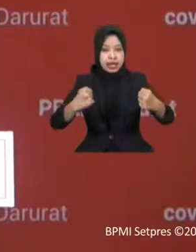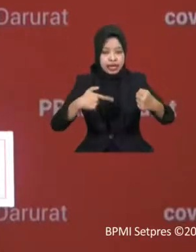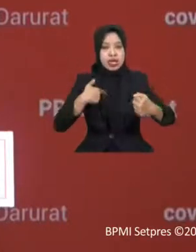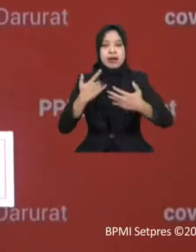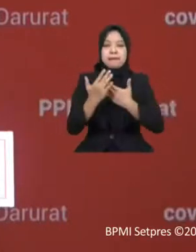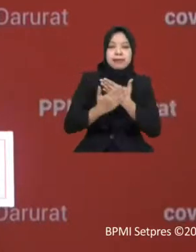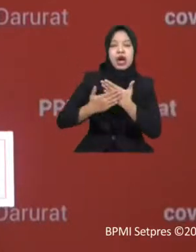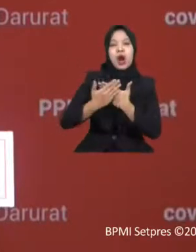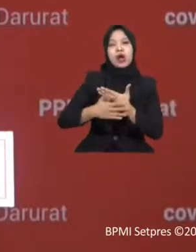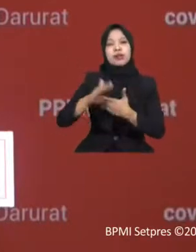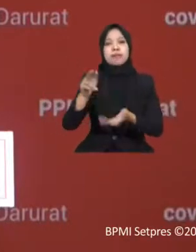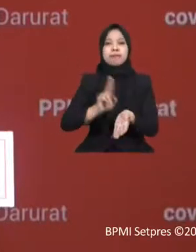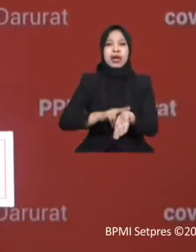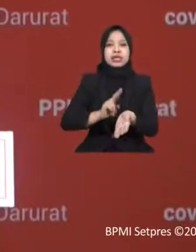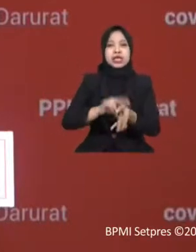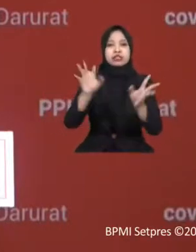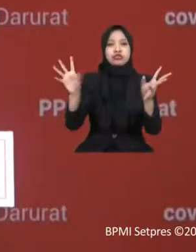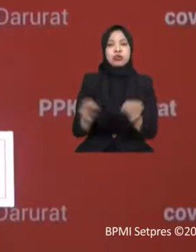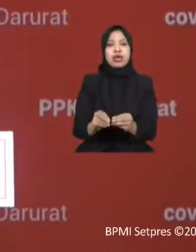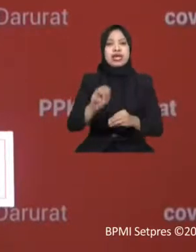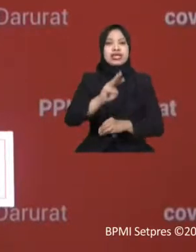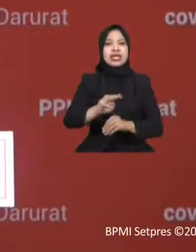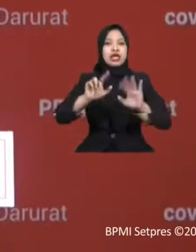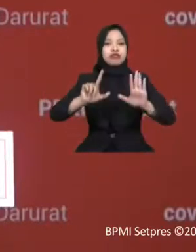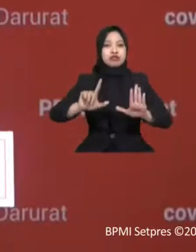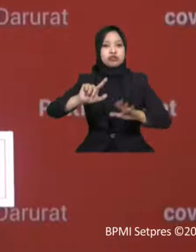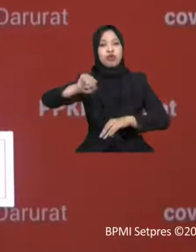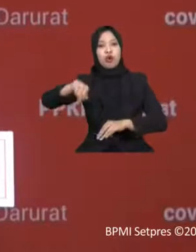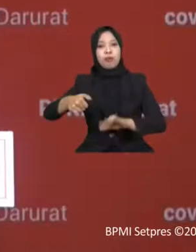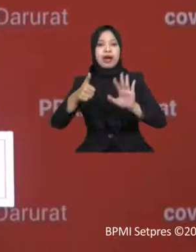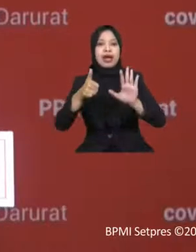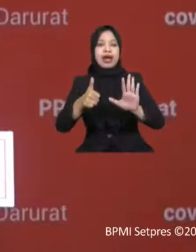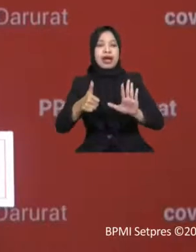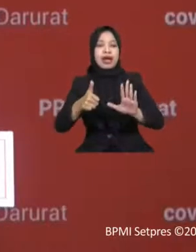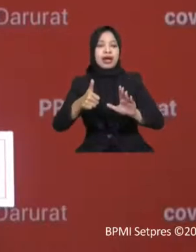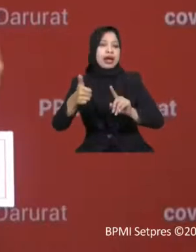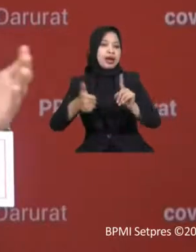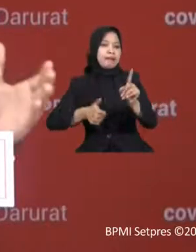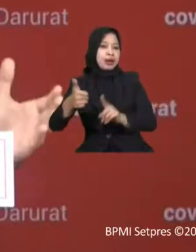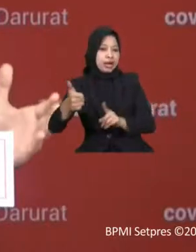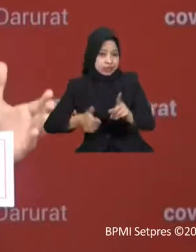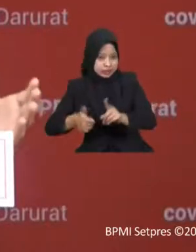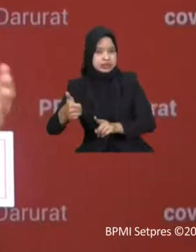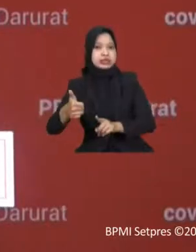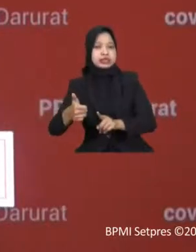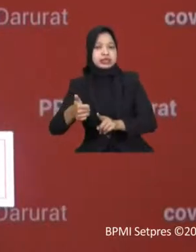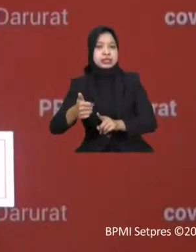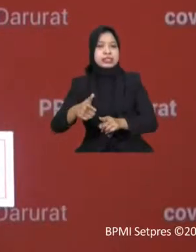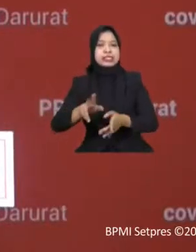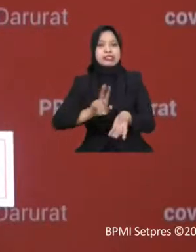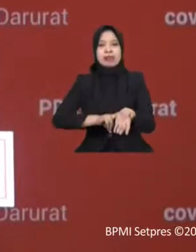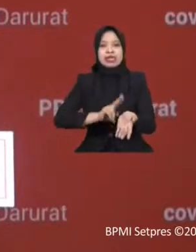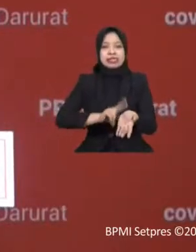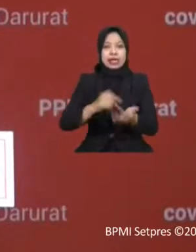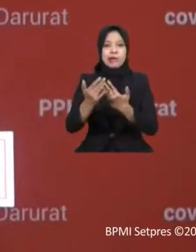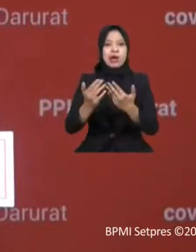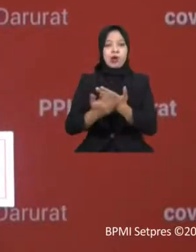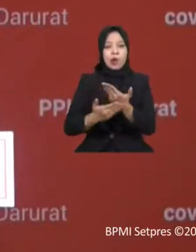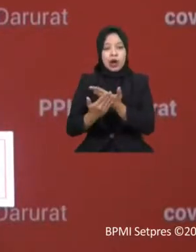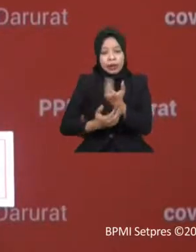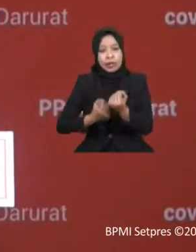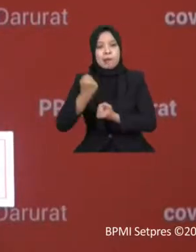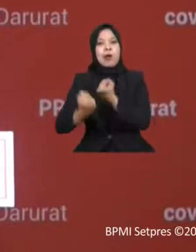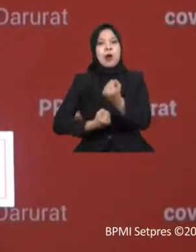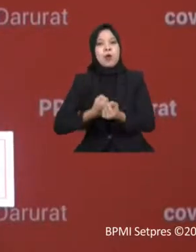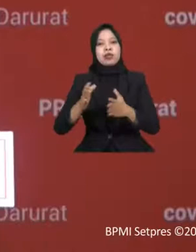sedang merawat 376 ribu 15 saudara kita yang sedang berjuang